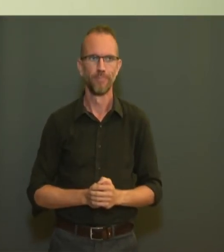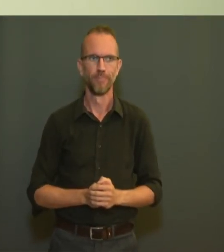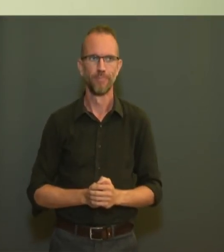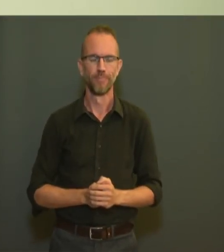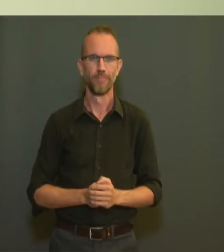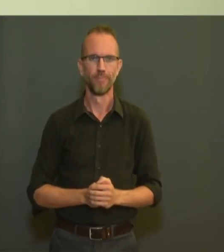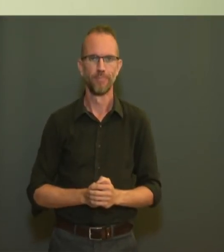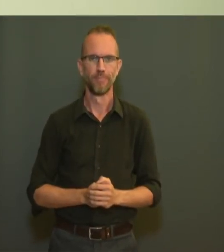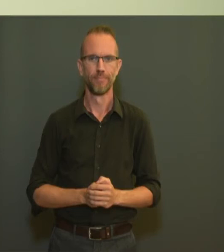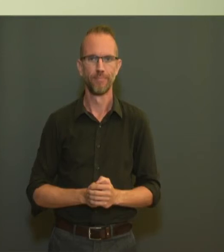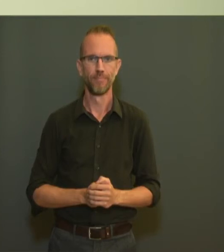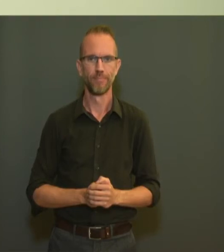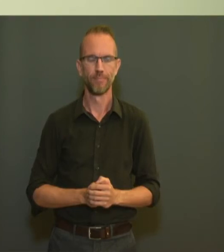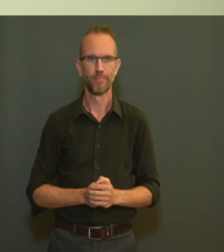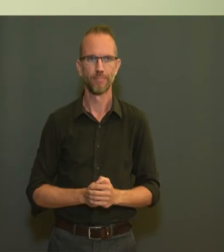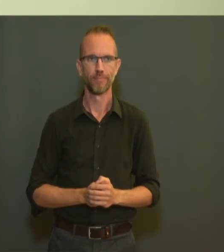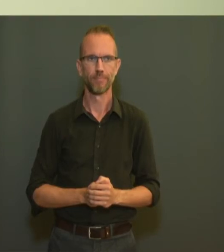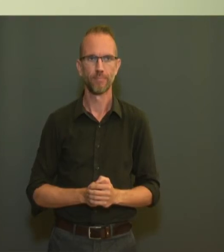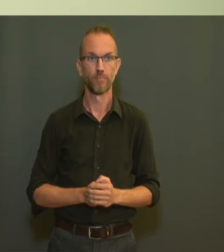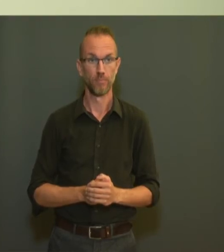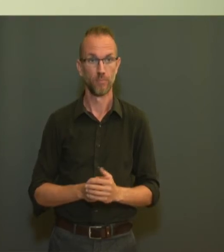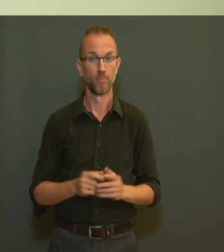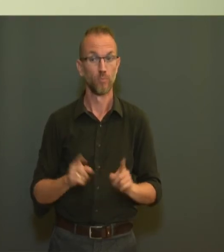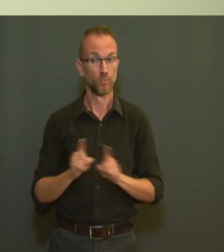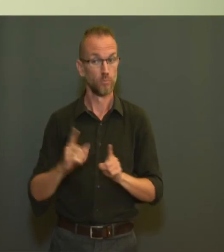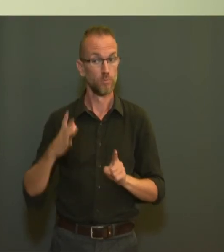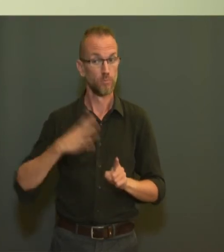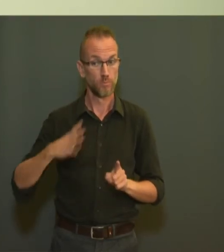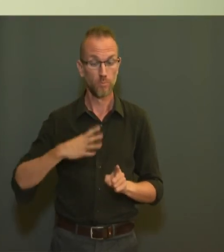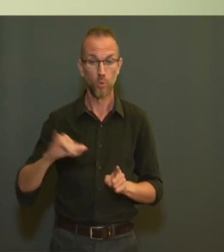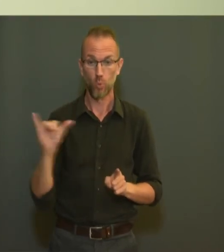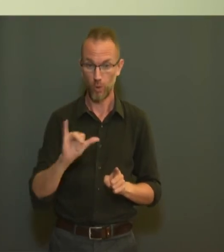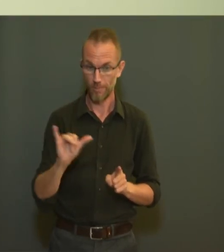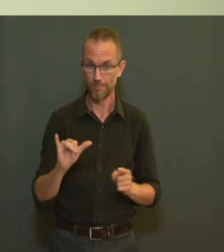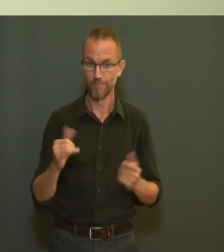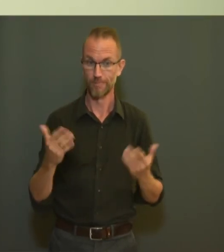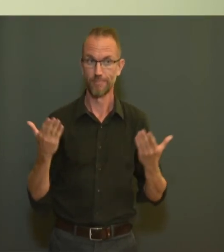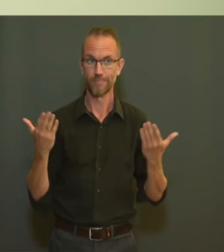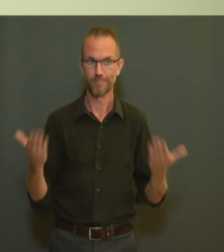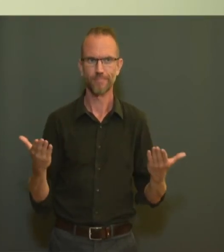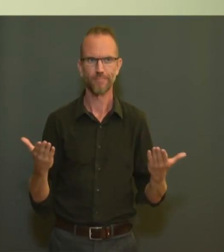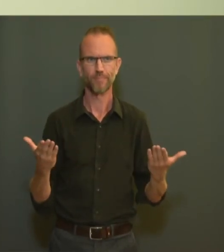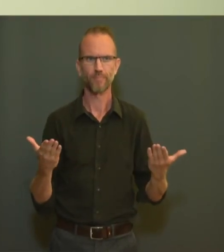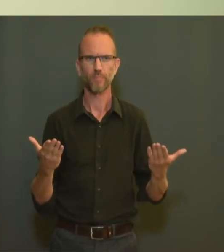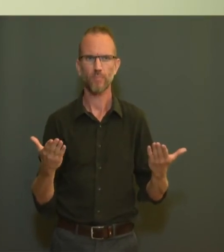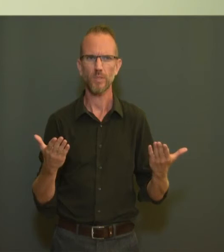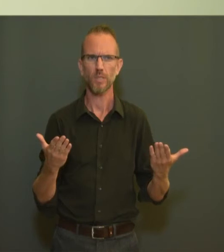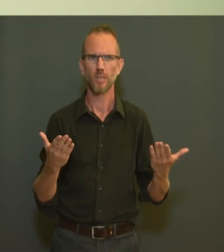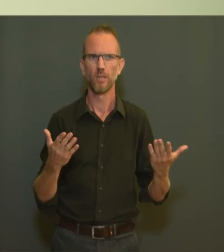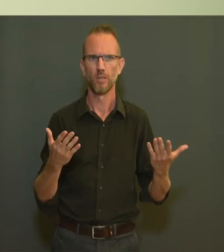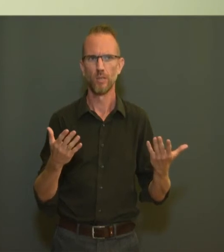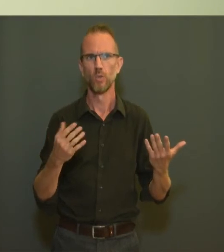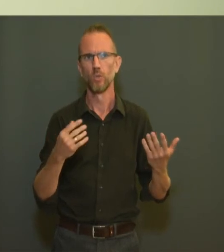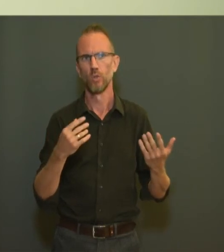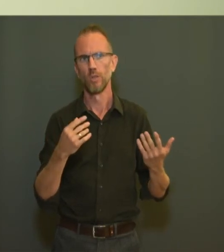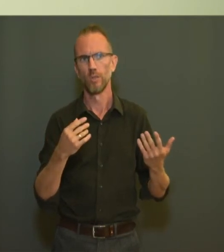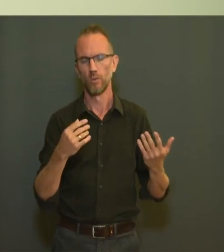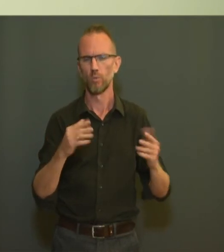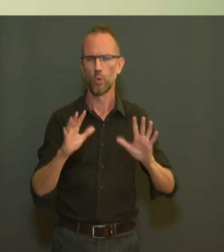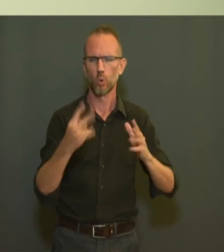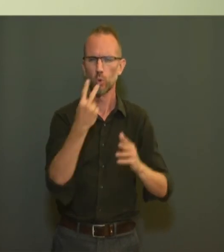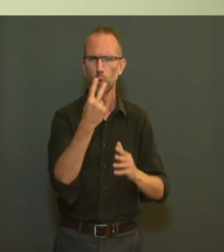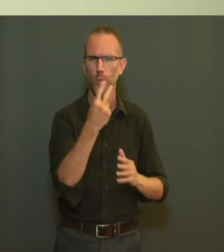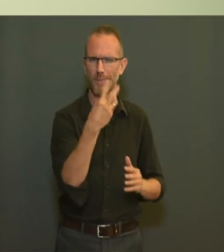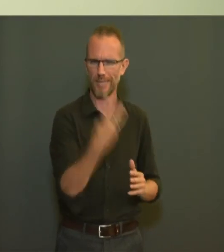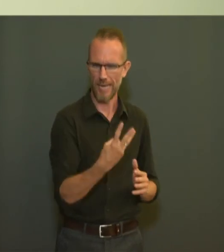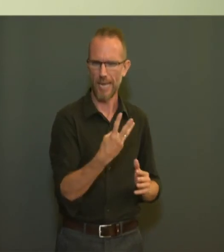Alors, de manière aussi intéressante, on peut se dire qu'à peu près 2 tiers, donc 66% de ceux qui ont fait un